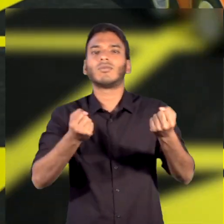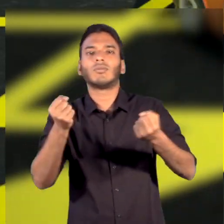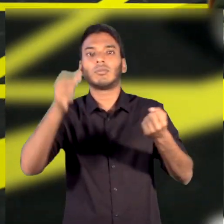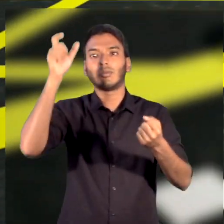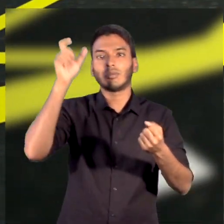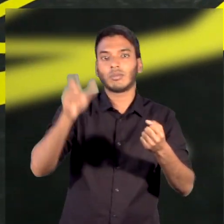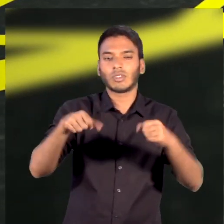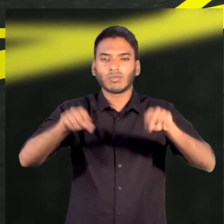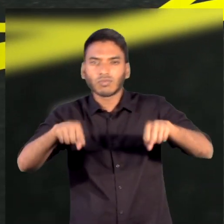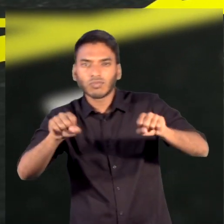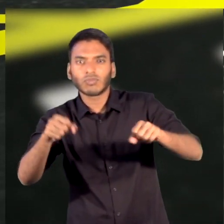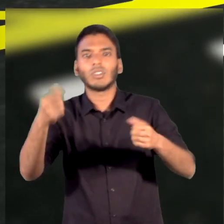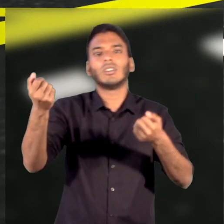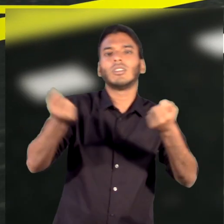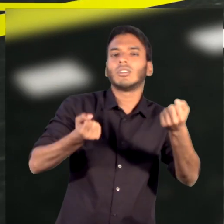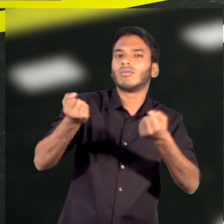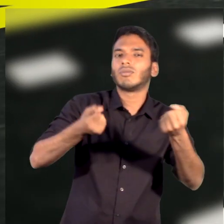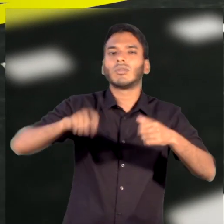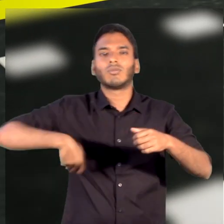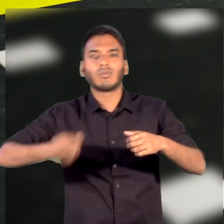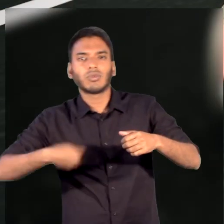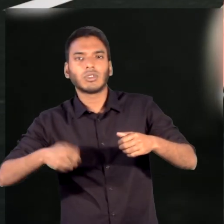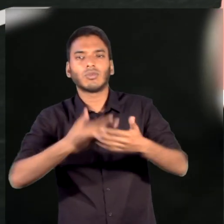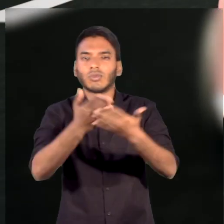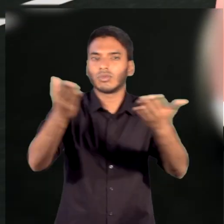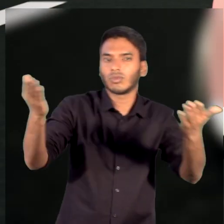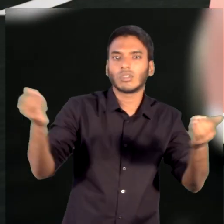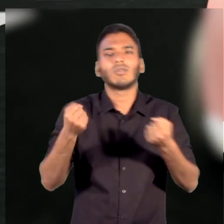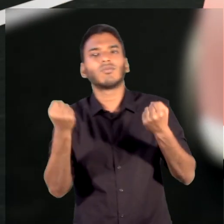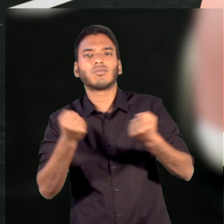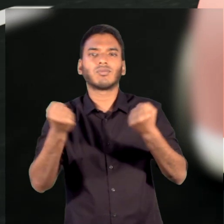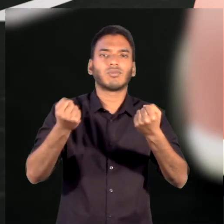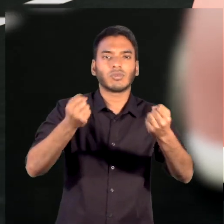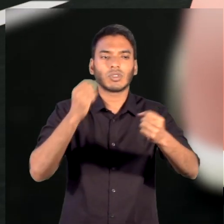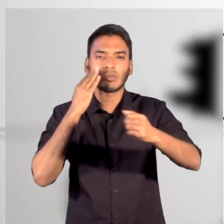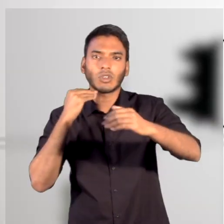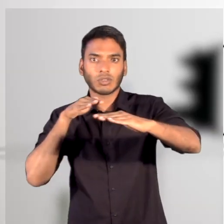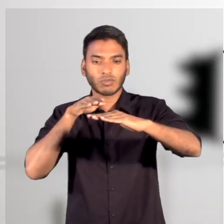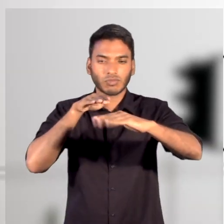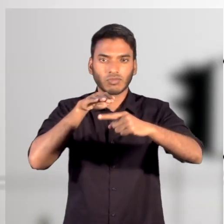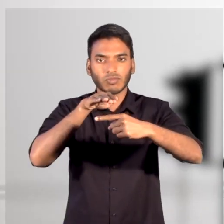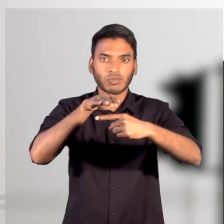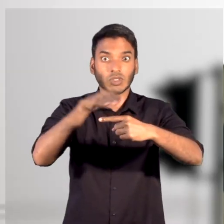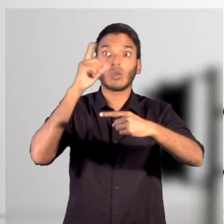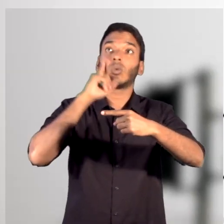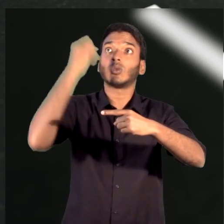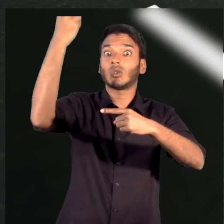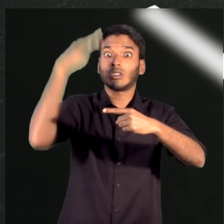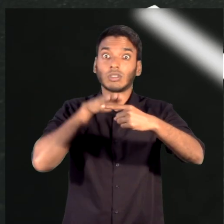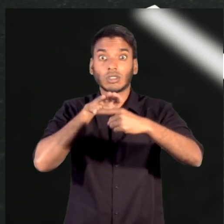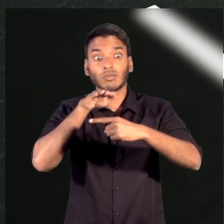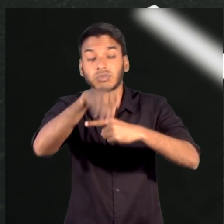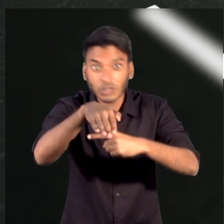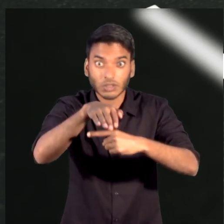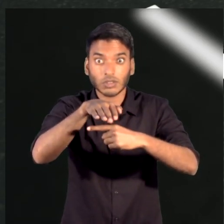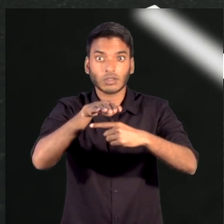faire, l'auto ou motocyclette et même bicyclette. Vous pouvez venir dans ses mains et la robot devant vous, si rouge, vous arrêtez